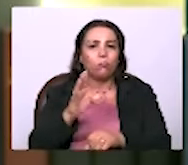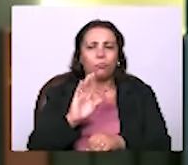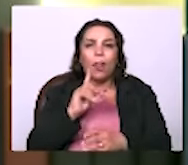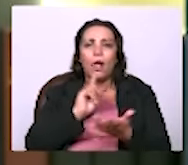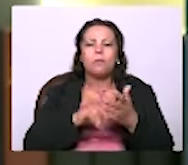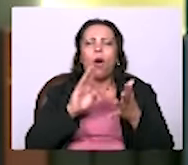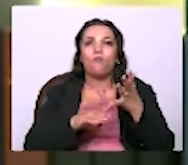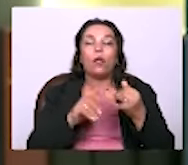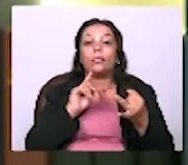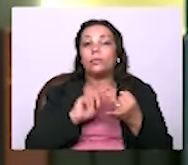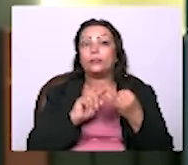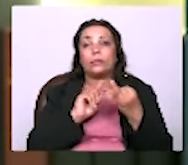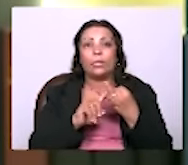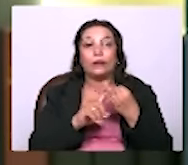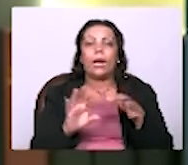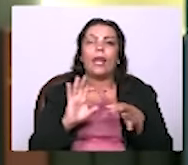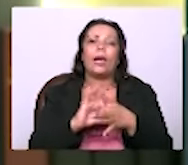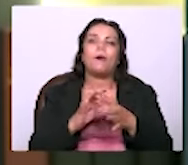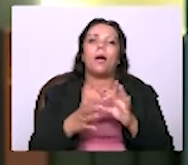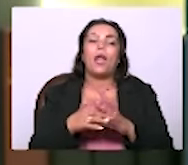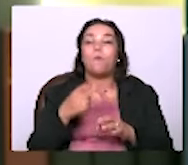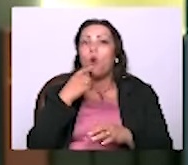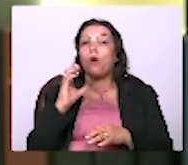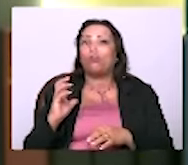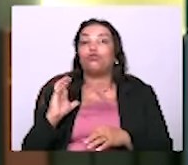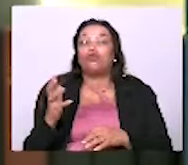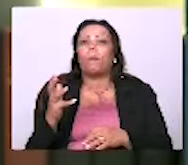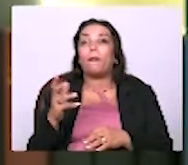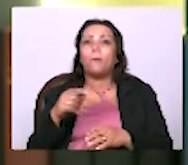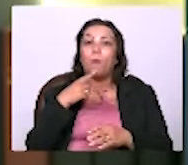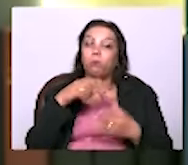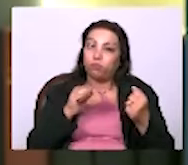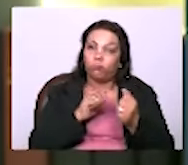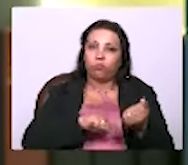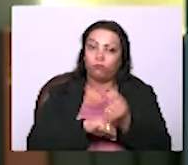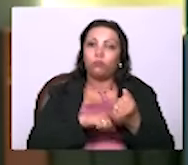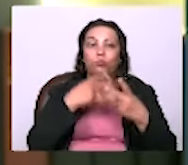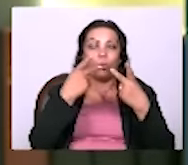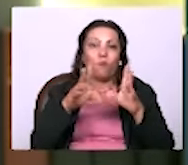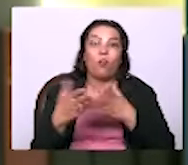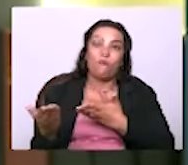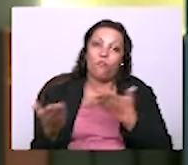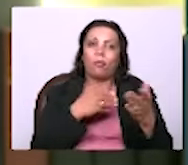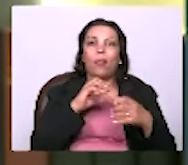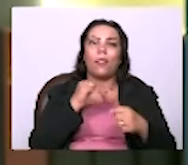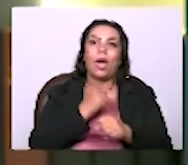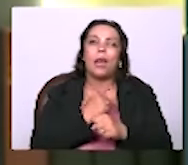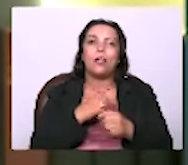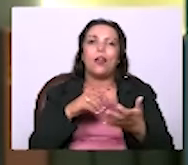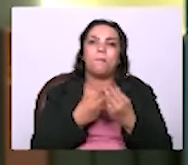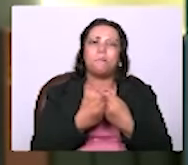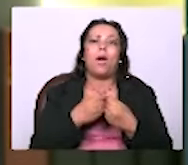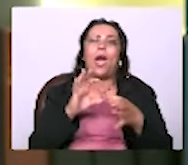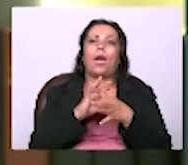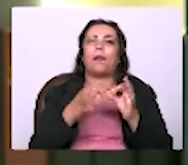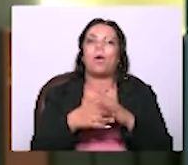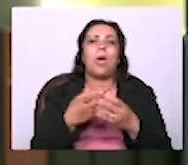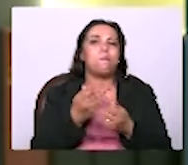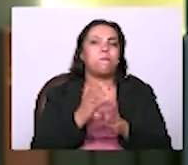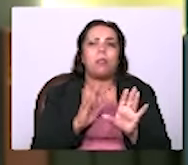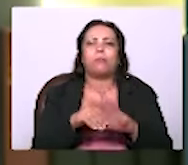الاني الجامعيات الاهليه بنشجع الشباب على التطوع في الجامعيات الاهليه صحيح ان في جامعيات اهليه عندها متطوعين كتير لكن في